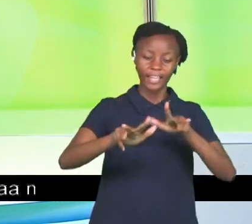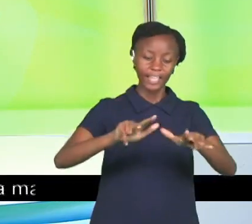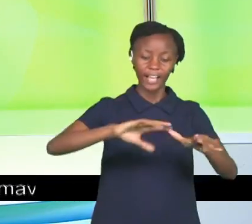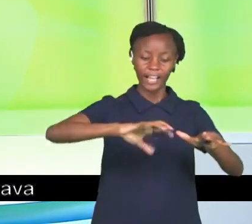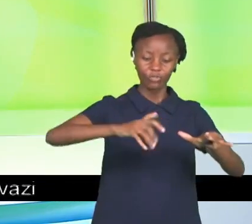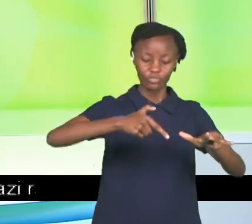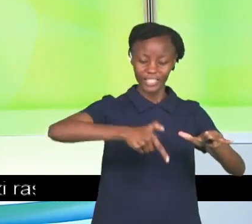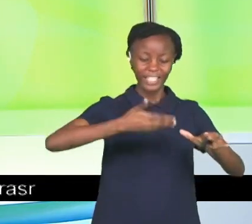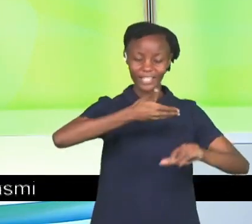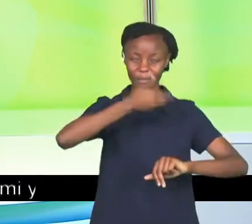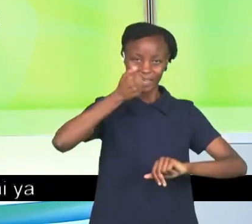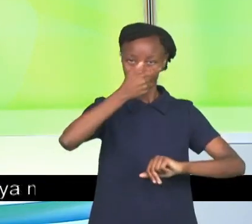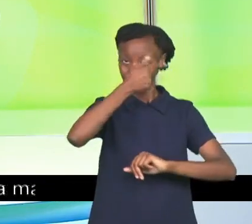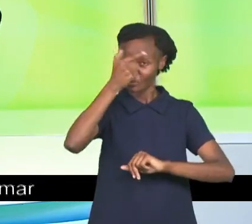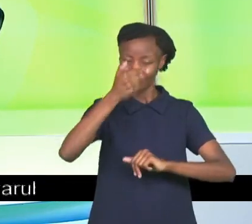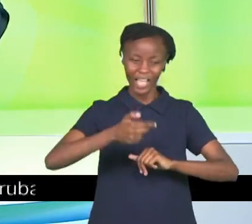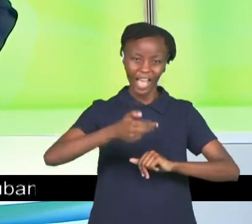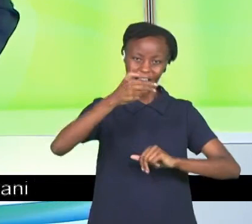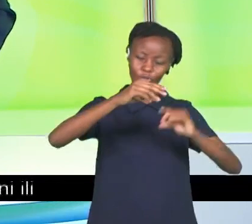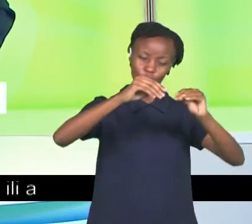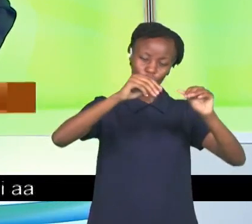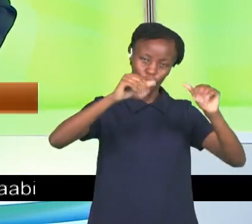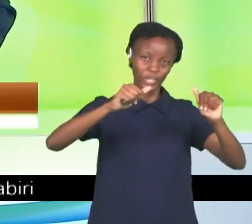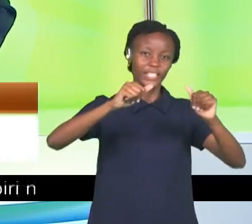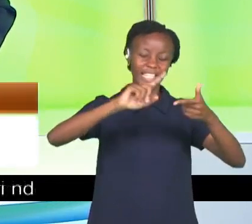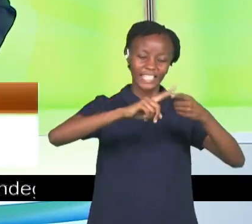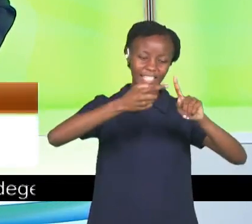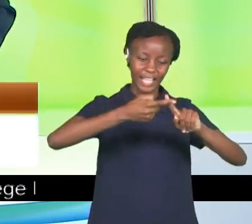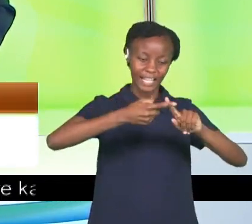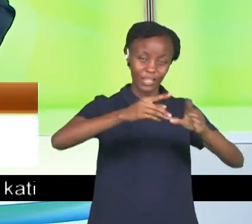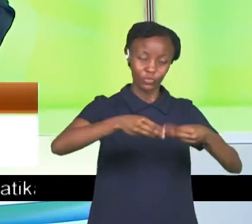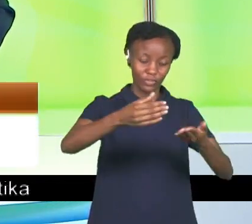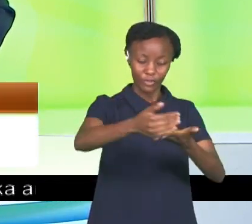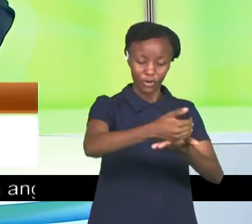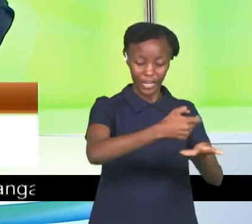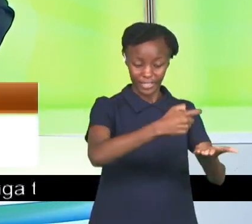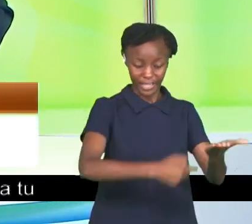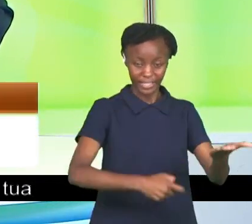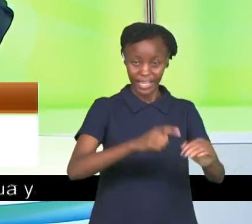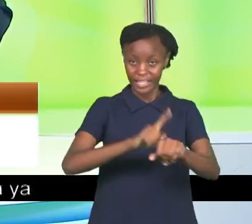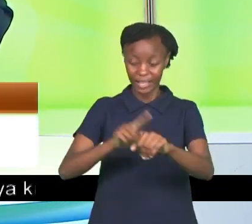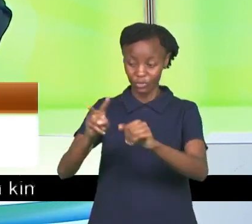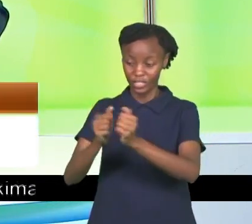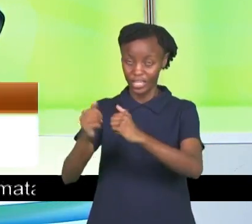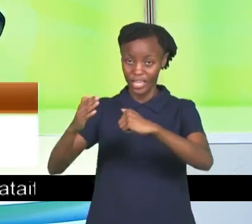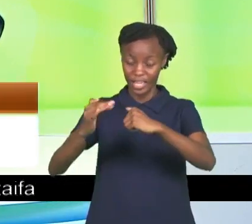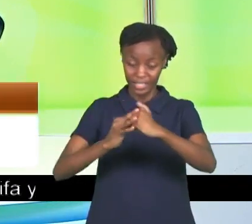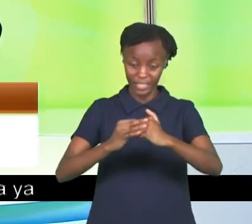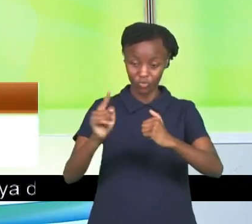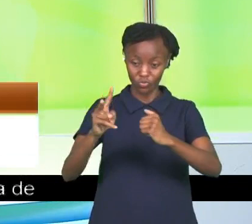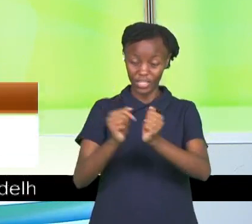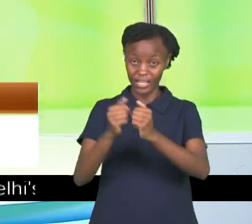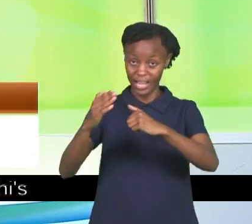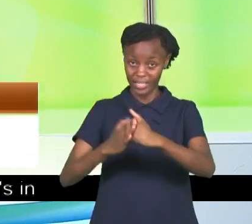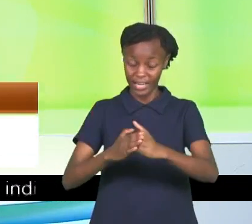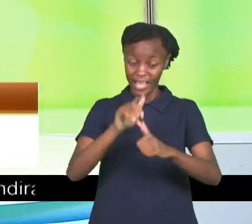katika kuzingatia viwango vya juu zaidi vya utoaji ushuru kwenye ripoti iliyotolewa na KRA ya mwaka 2018-2019. Kirinyaga imesemekana